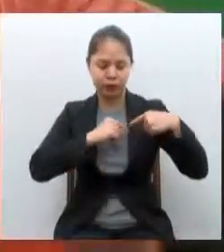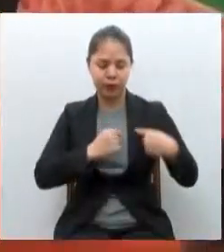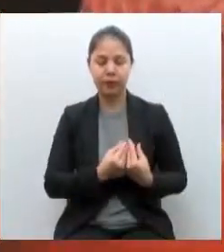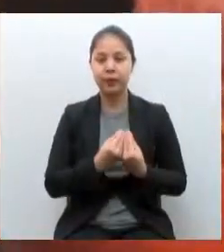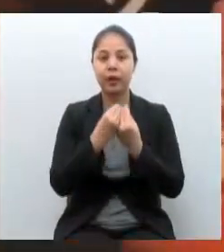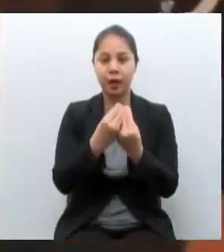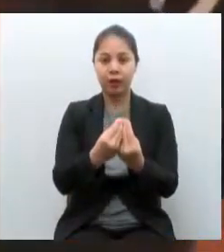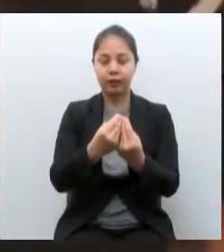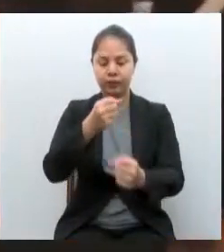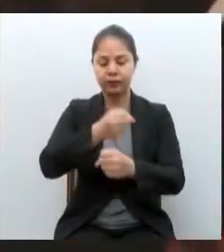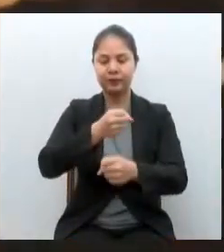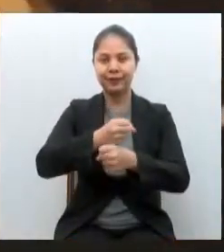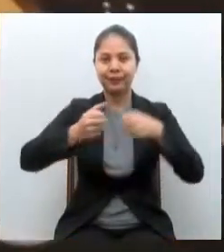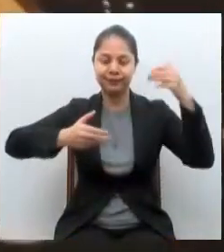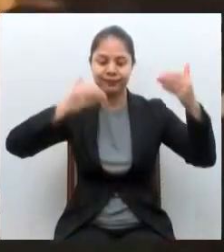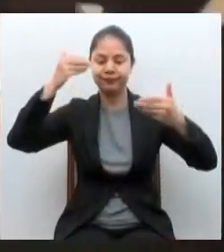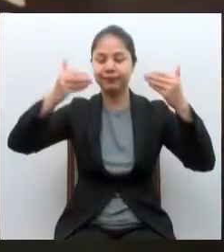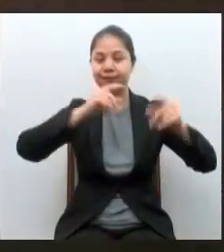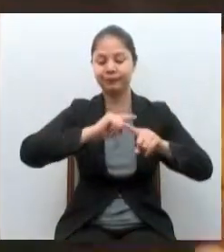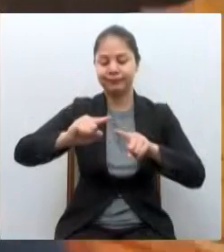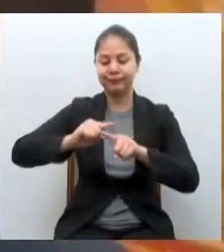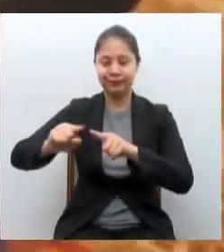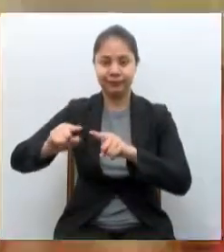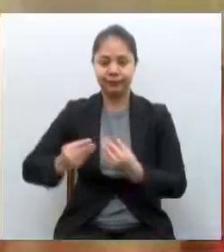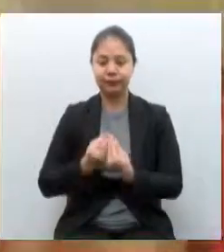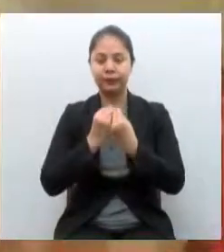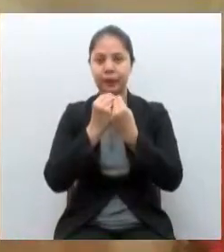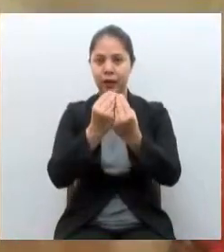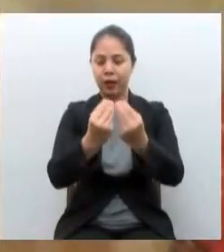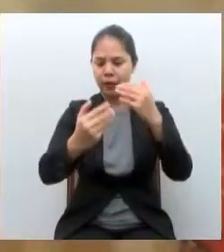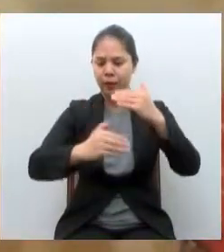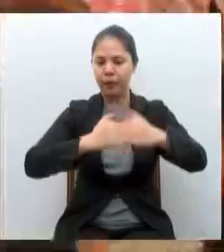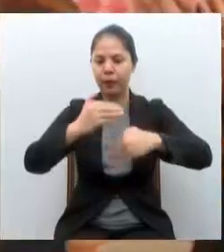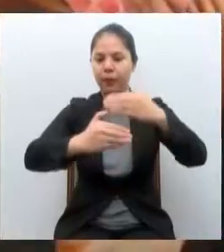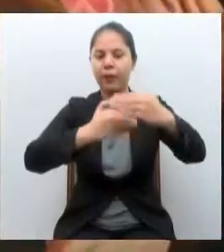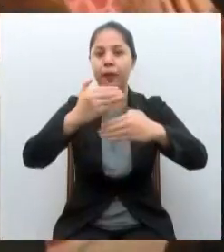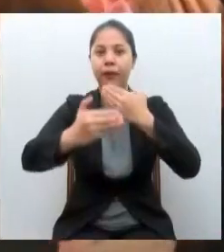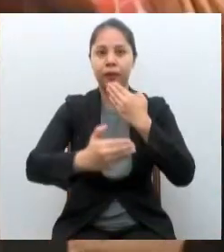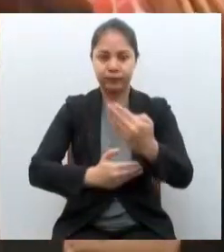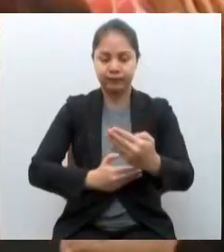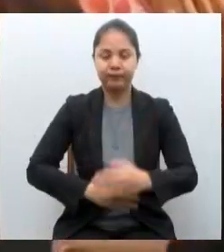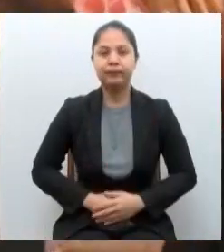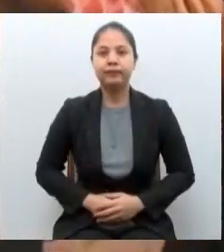การที่จะขับเคลื่อนกิจกรรมเหล่านี้ให้ไปได้เรื่อยๆนะครับ พวกเราไม่ต้